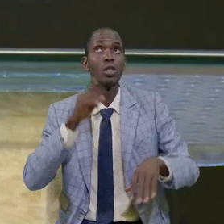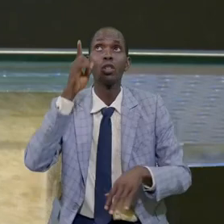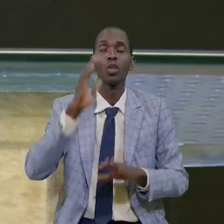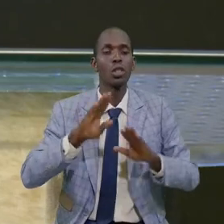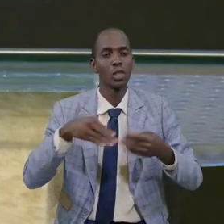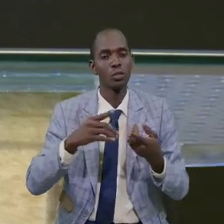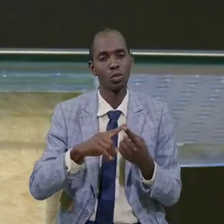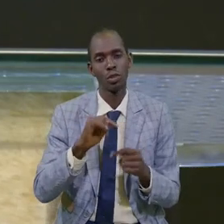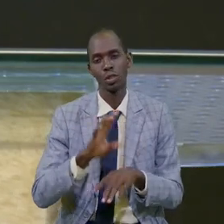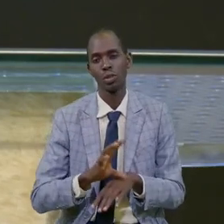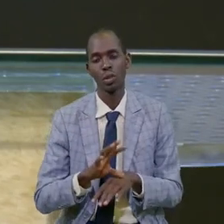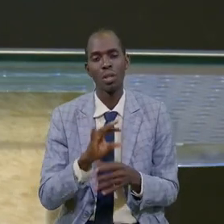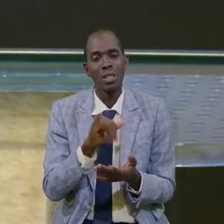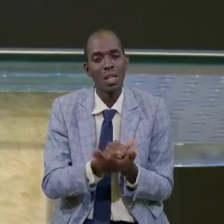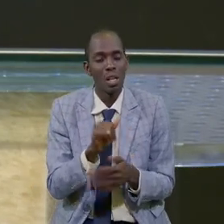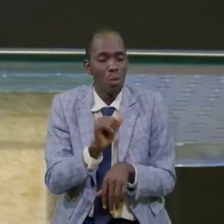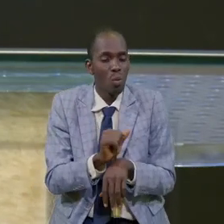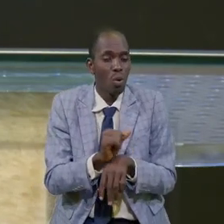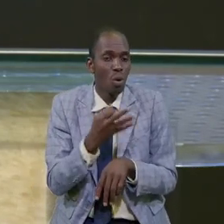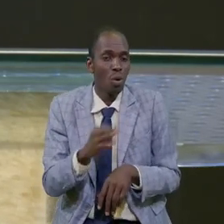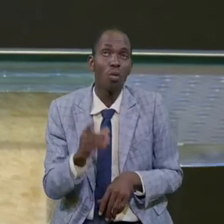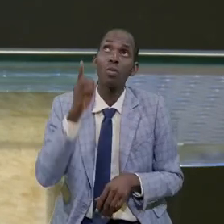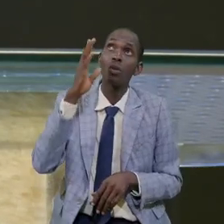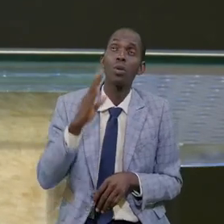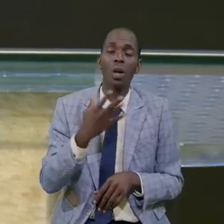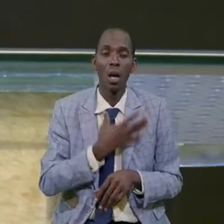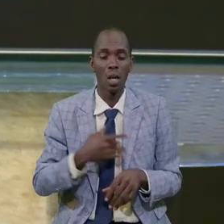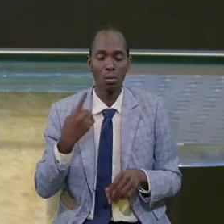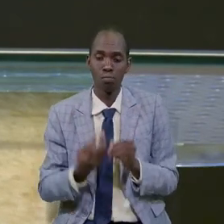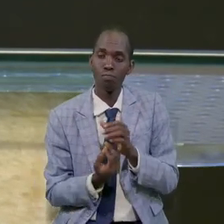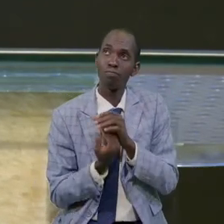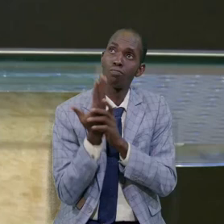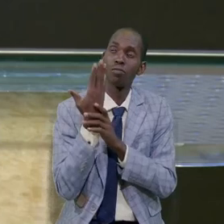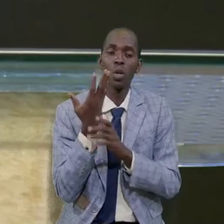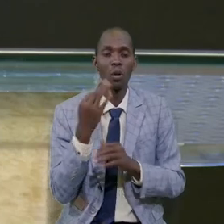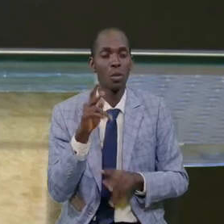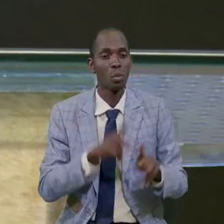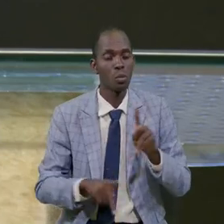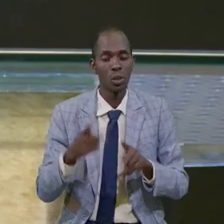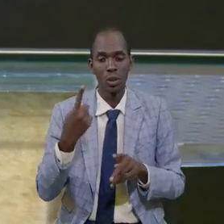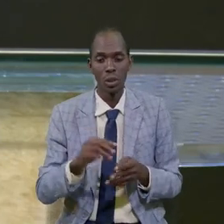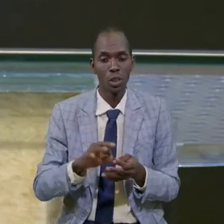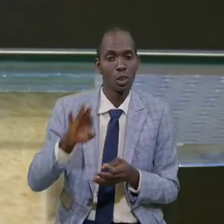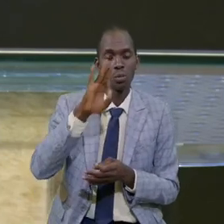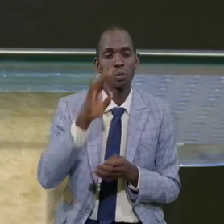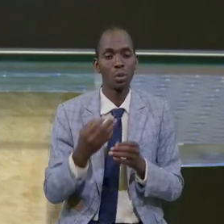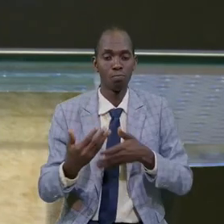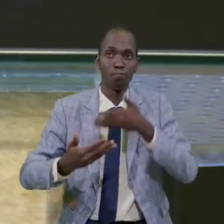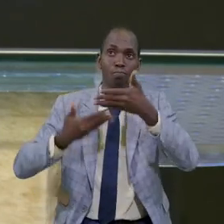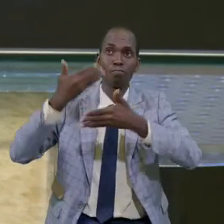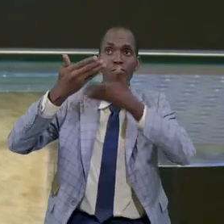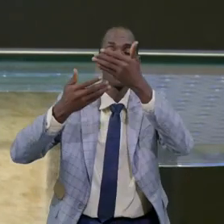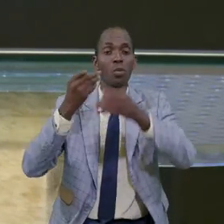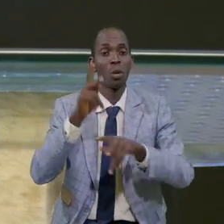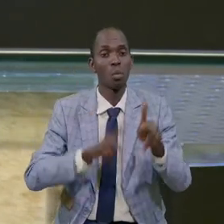Ce que Dieu a donné à l'Église pour que les choses qui vont développer les gens, que